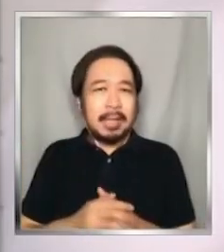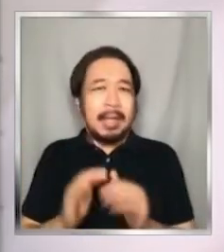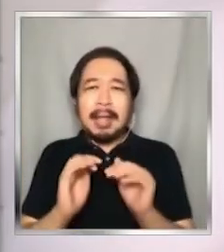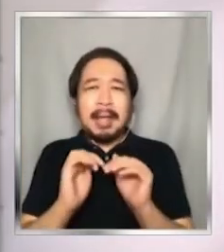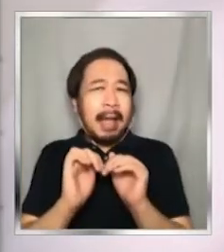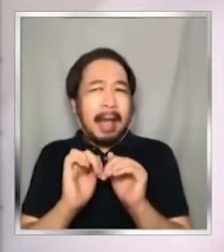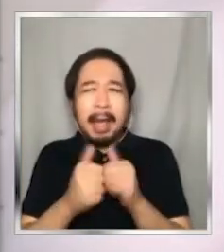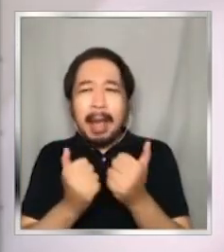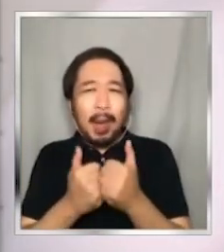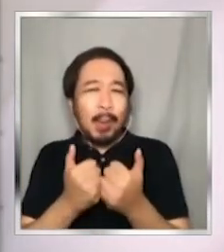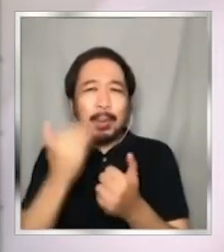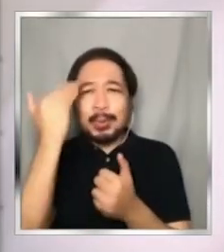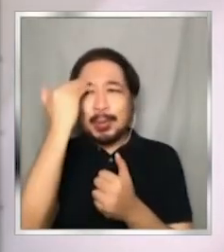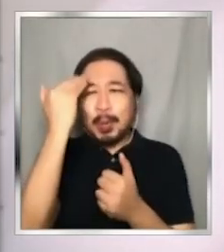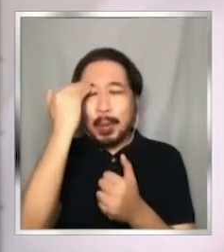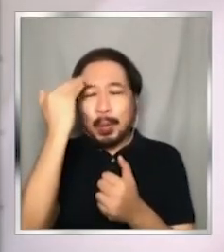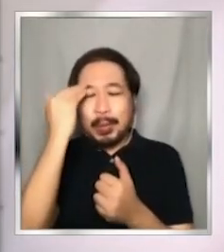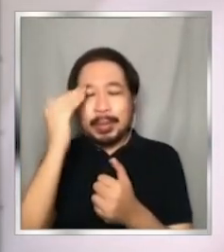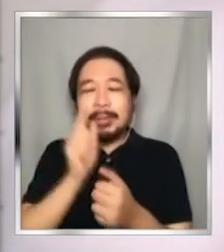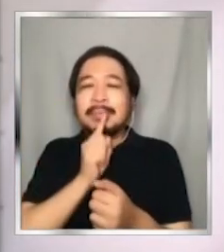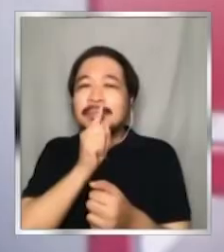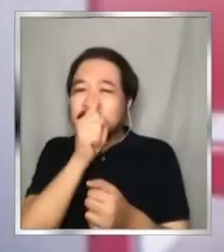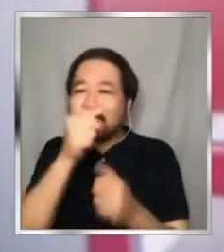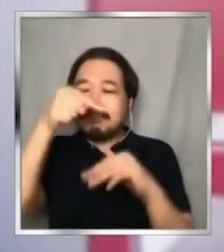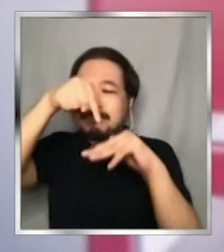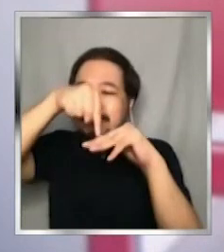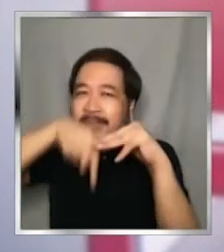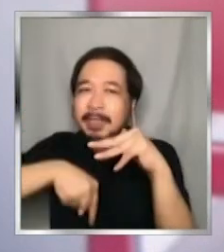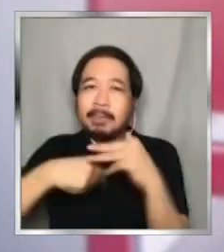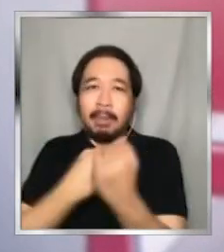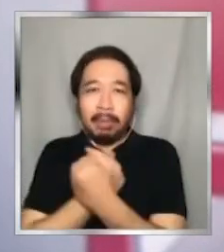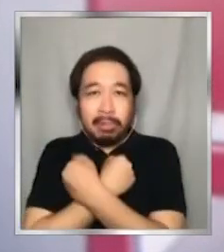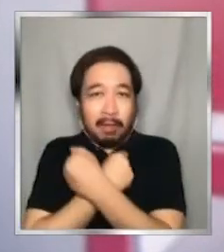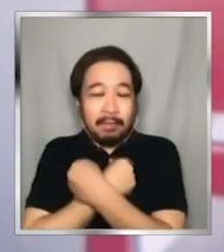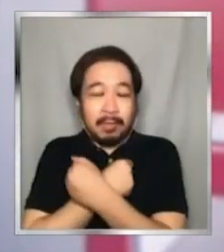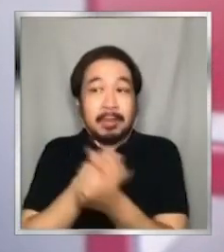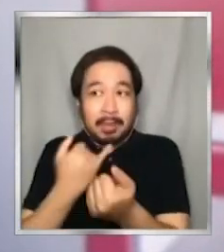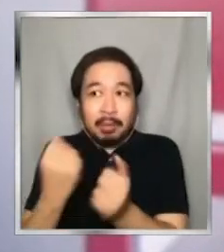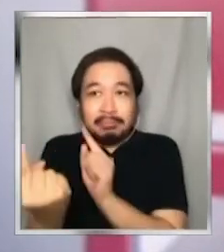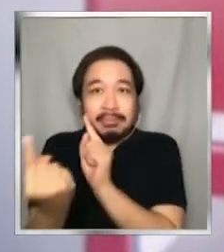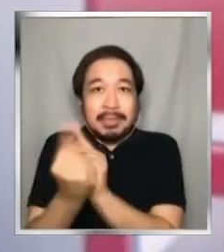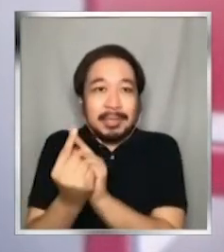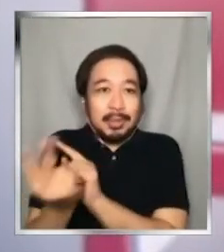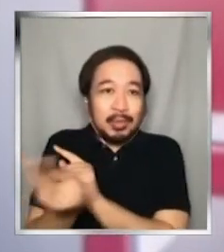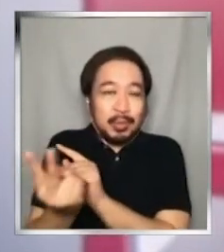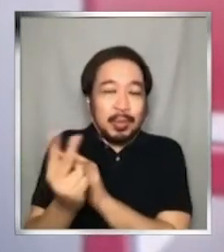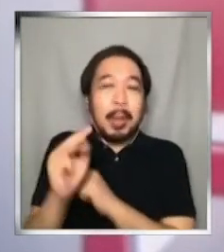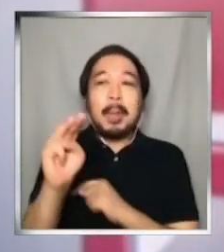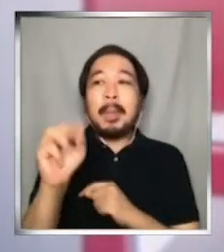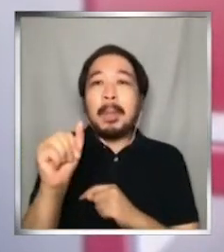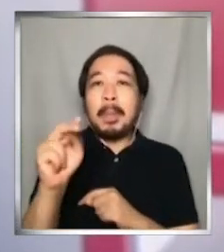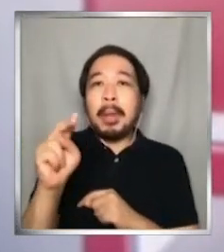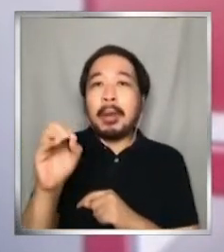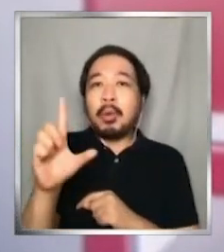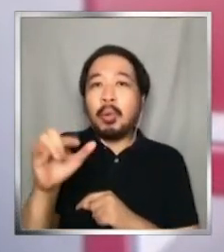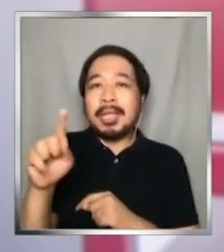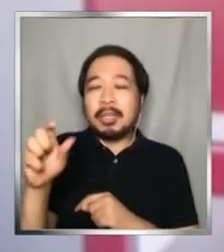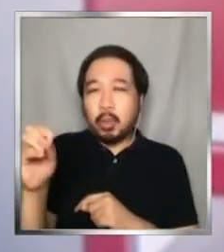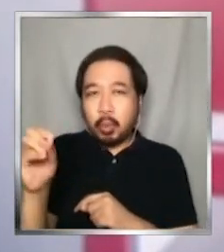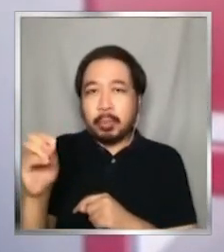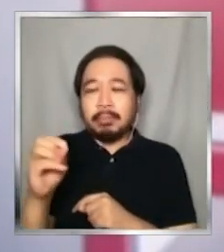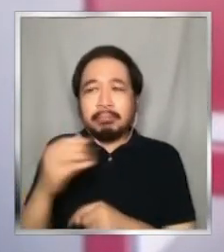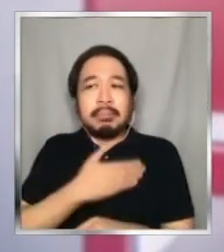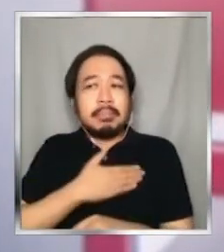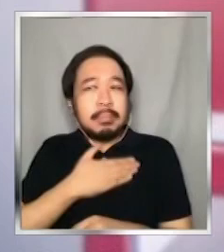masusukat ang tunay na pag-ibig. Para sa nakilala naming si Mang Manolito, handa siyang magsakripisyo para